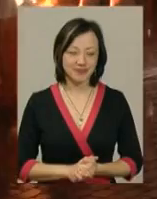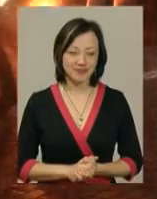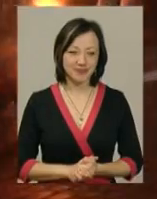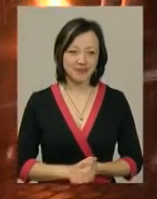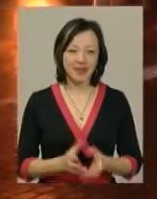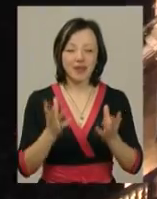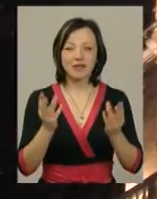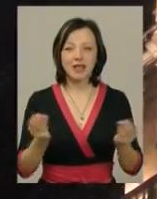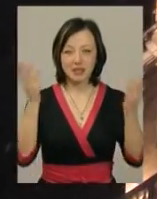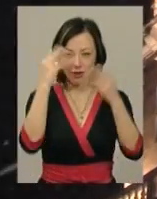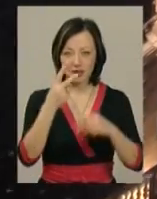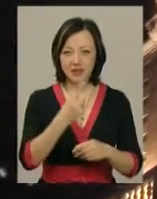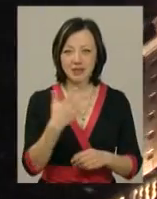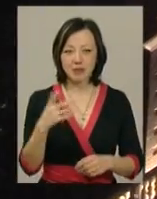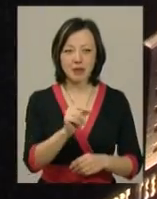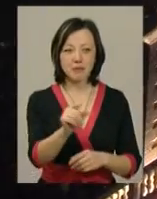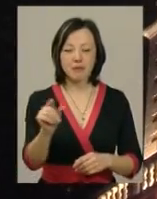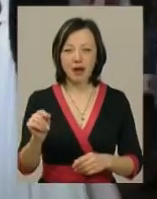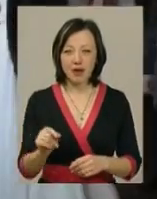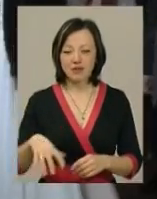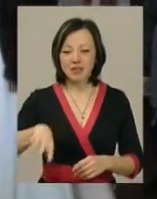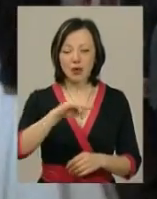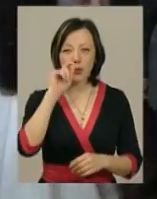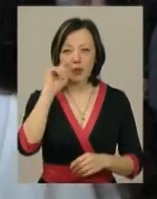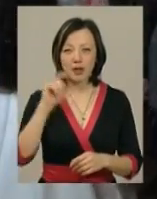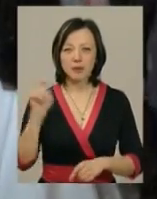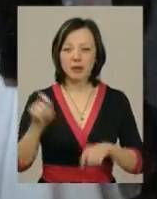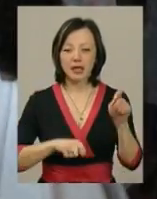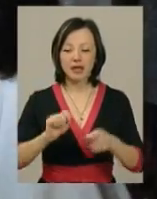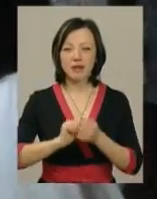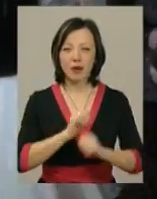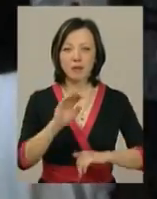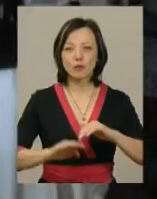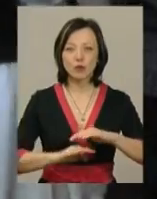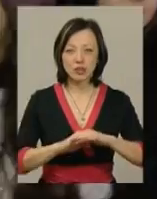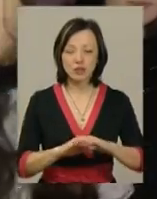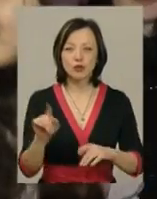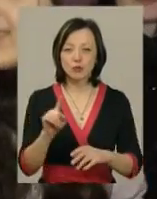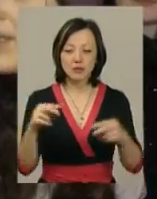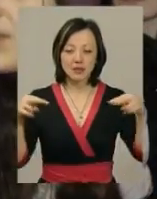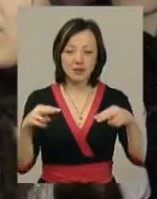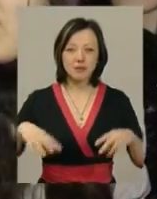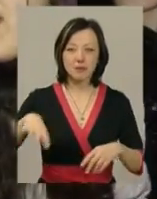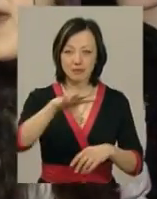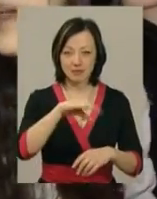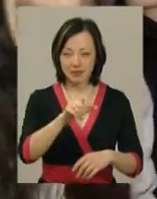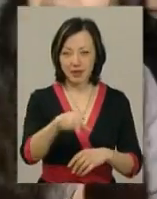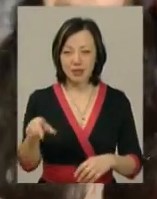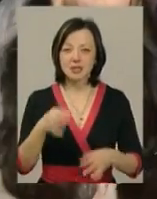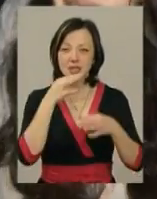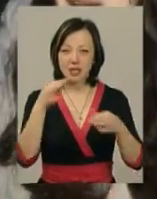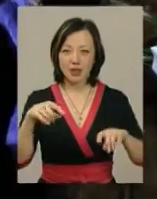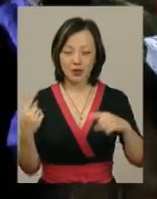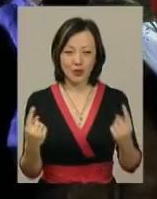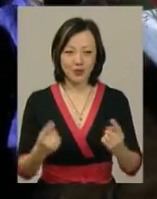У день закоханих 25 пар закоханих з усієї України приїхали в Кам'янець-Подільський, щоби на очах у численних свідків сказати одне